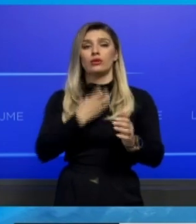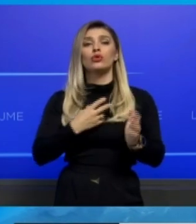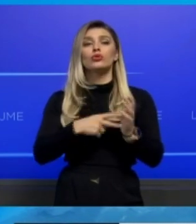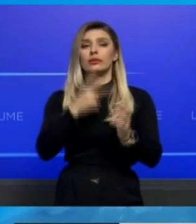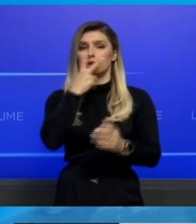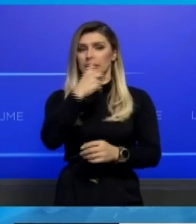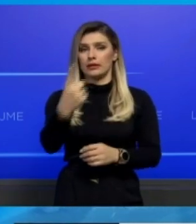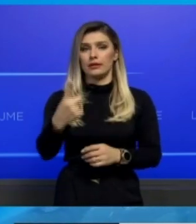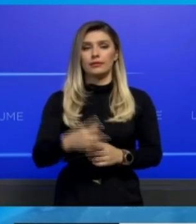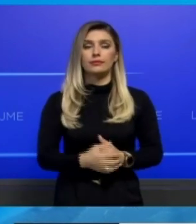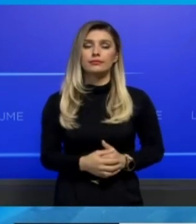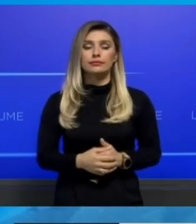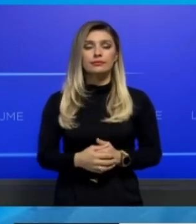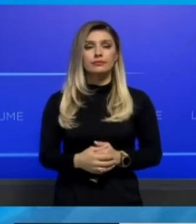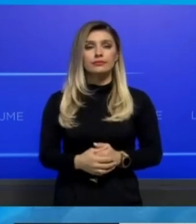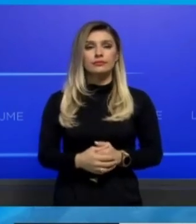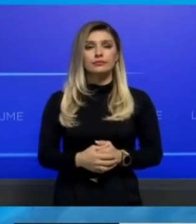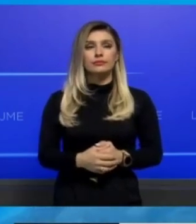nëntor-dhjetor-2021.